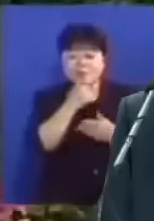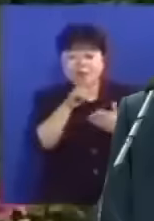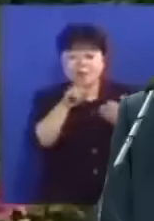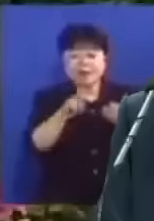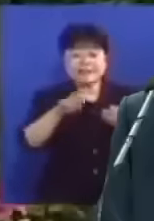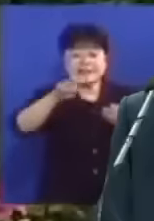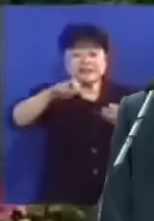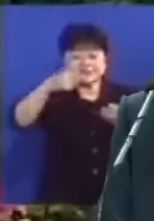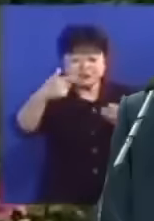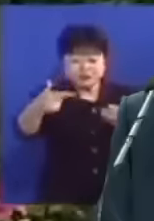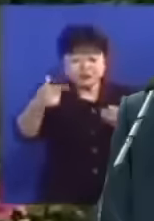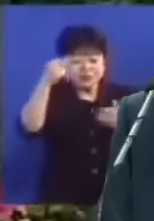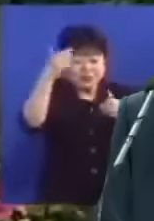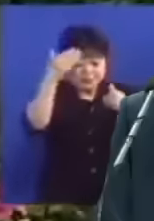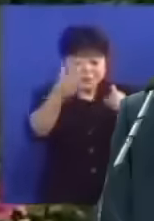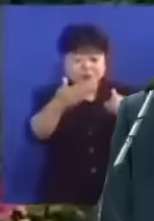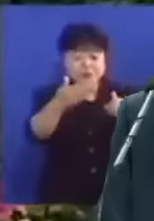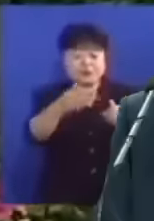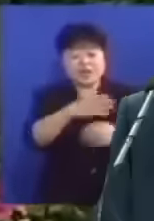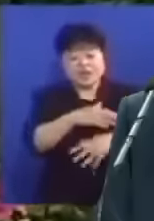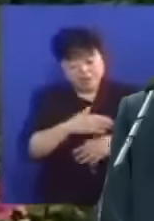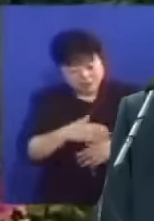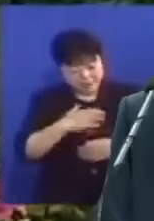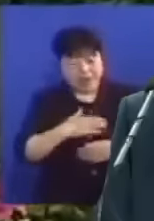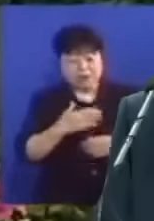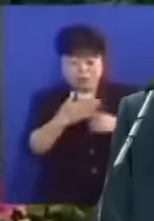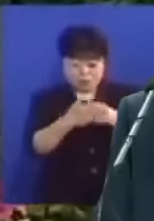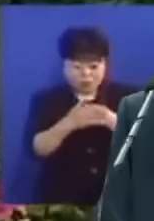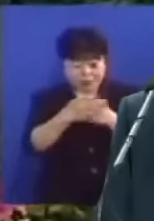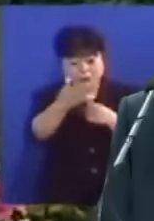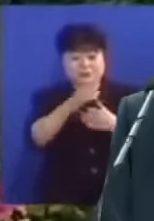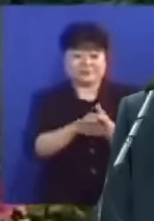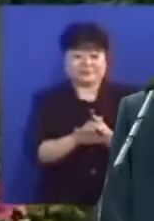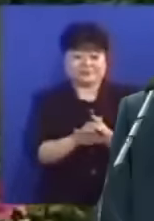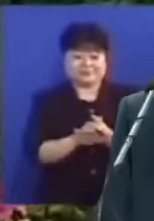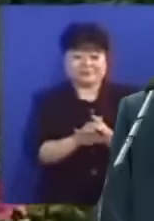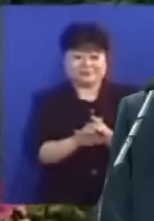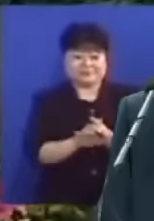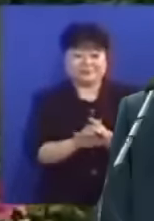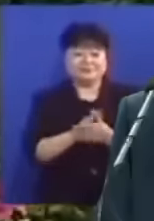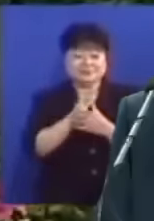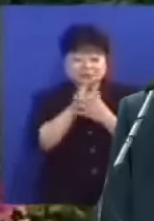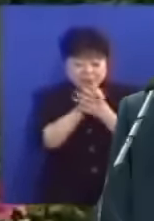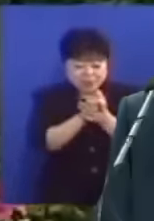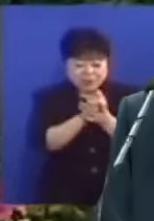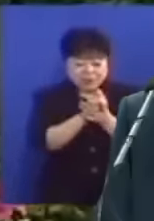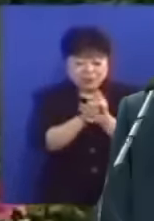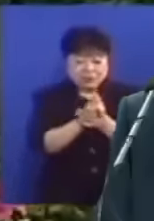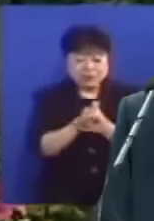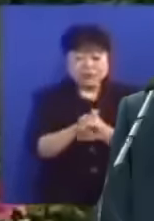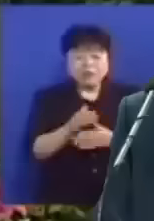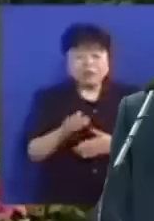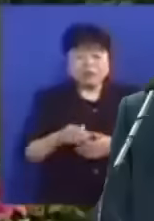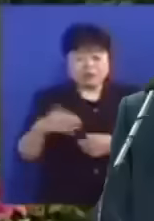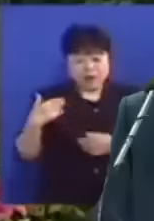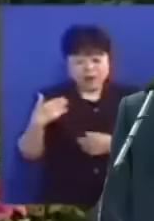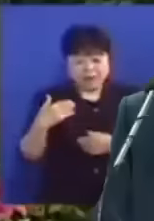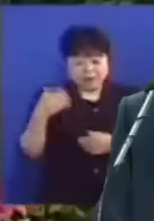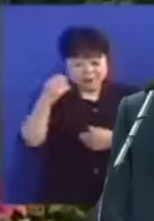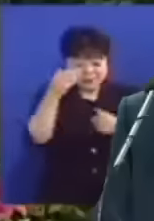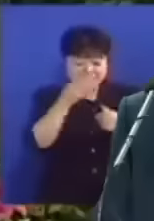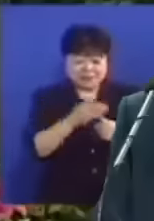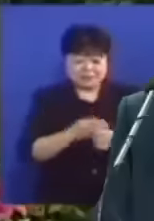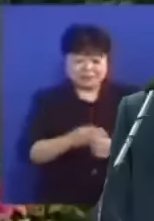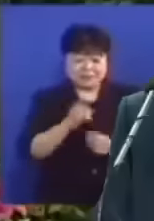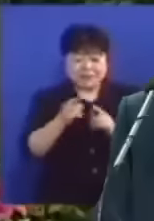8장 26절에 성령도 우리의 연약함을 도우시나니 우리는 마땅히 기도할 바를 알지 못하나 오직 성령이